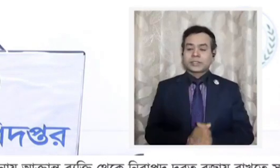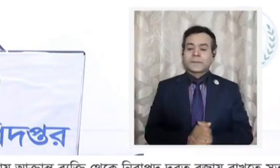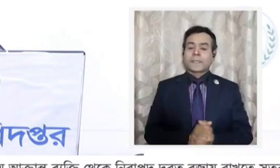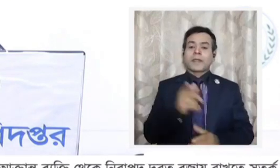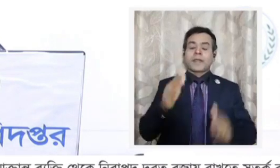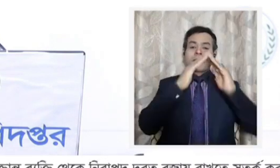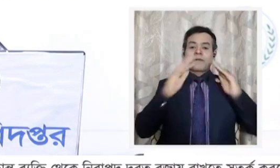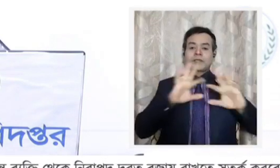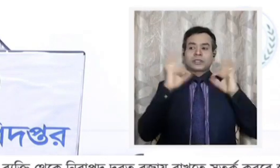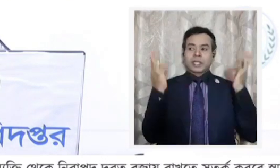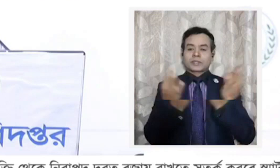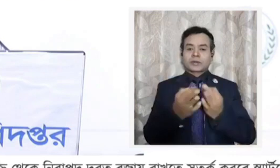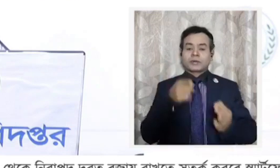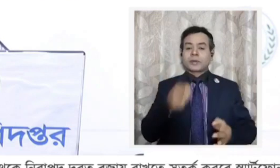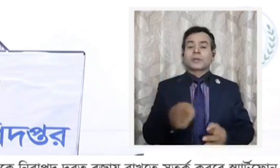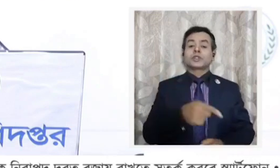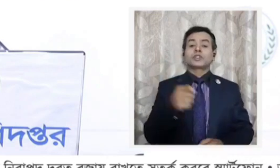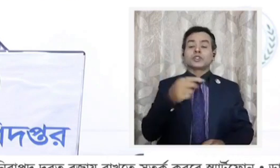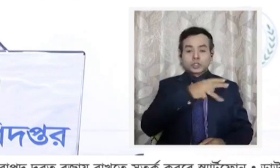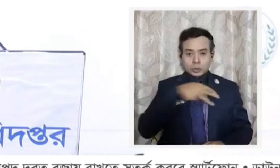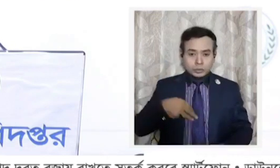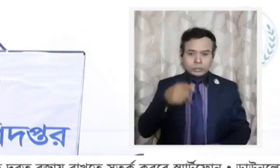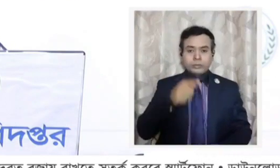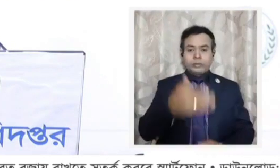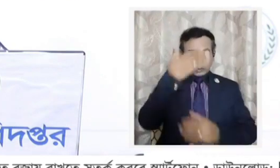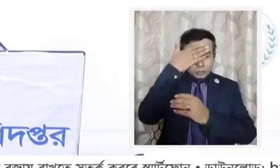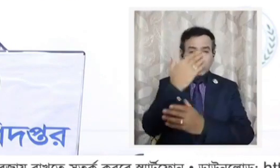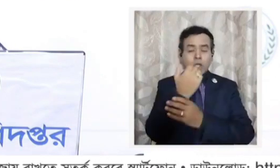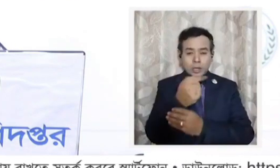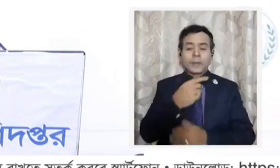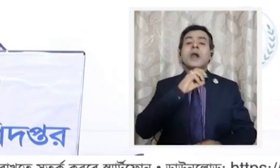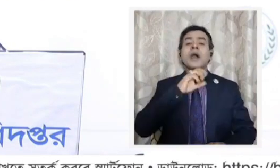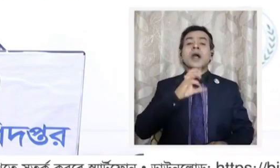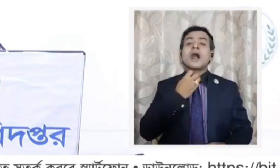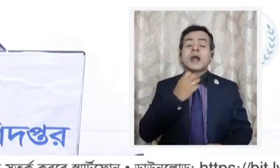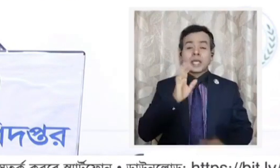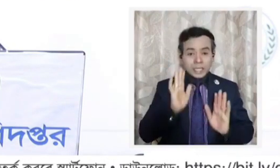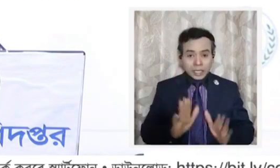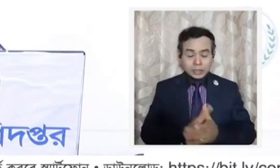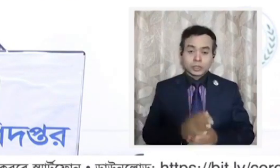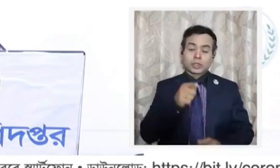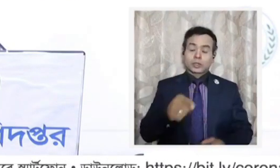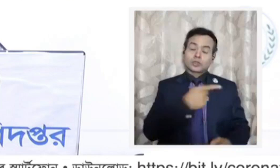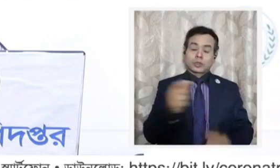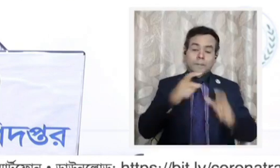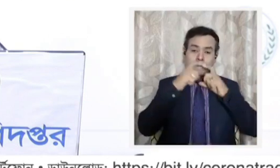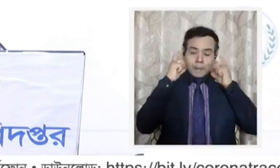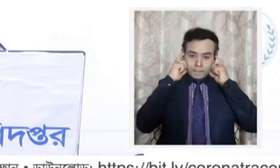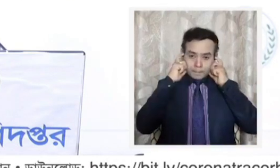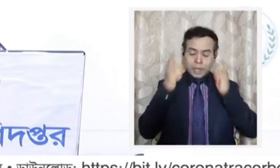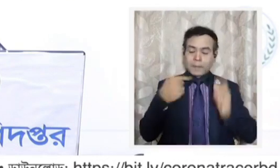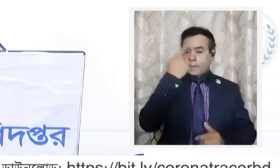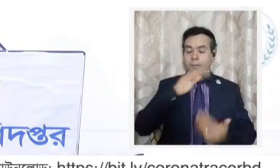যথাযথভাবে পালনের আহ্বান জানানো হচ্ছে এই বন্যাপীড়িত এলাকাগুলিতে। পরিবারের কোনো সদস্যর জ্বর কাশি থাকলে তিনি